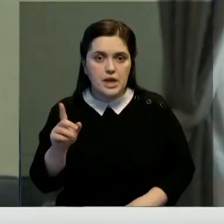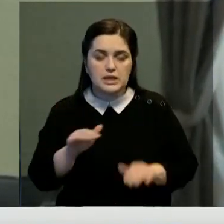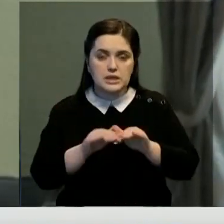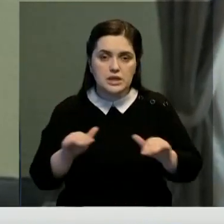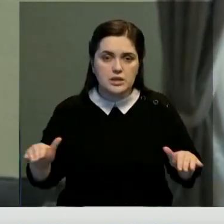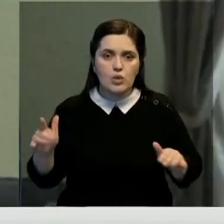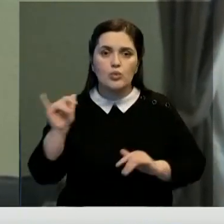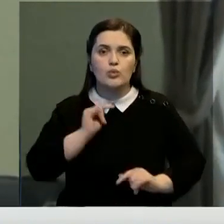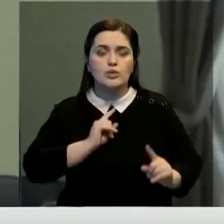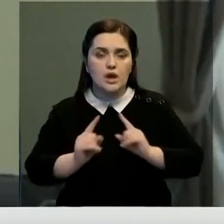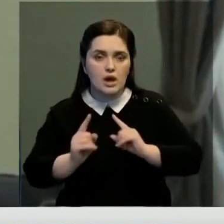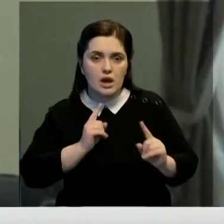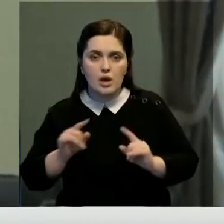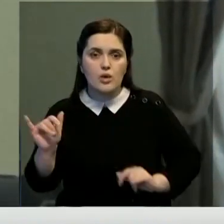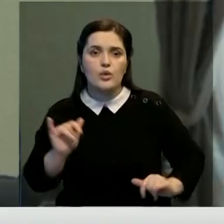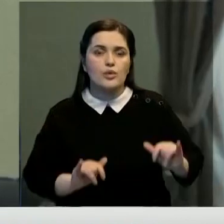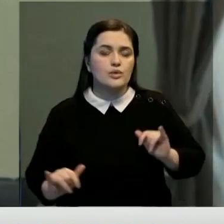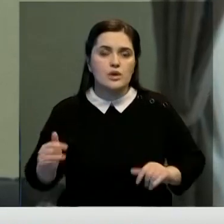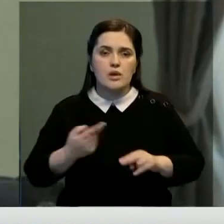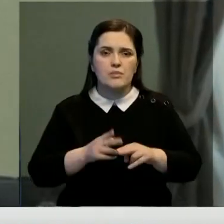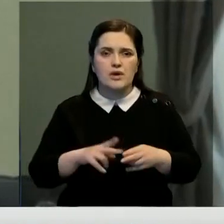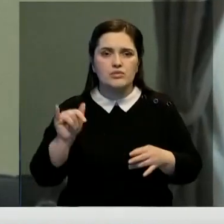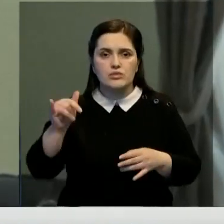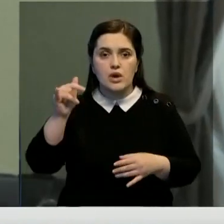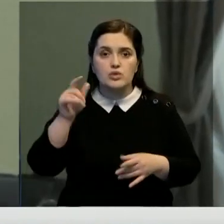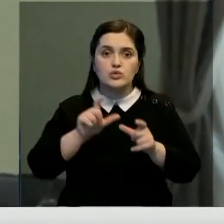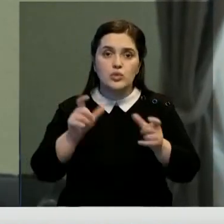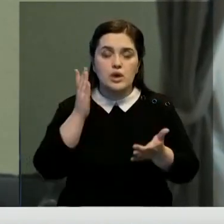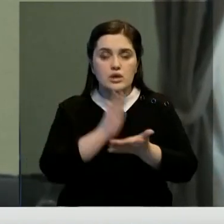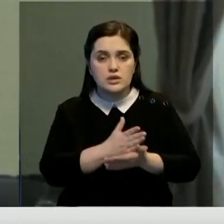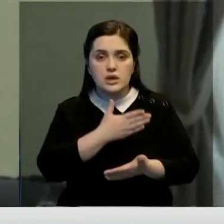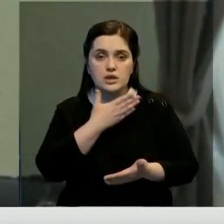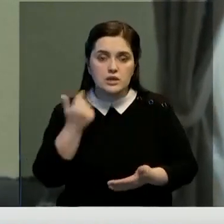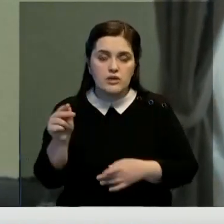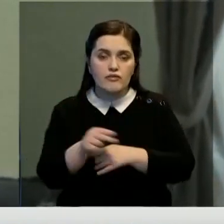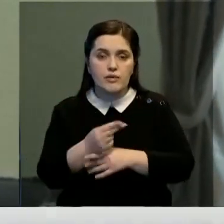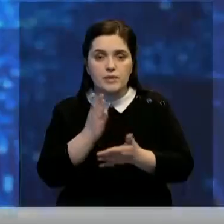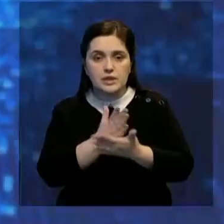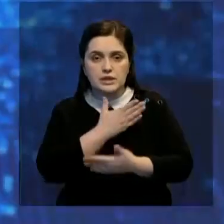которые они двигаются, где не охвачены ни образованием, ни воспитанием.